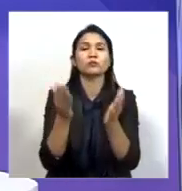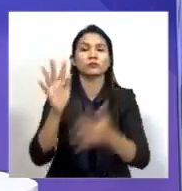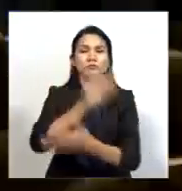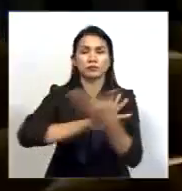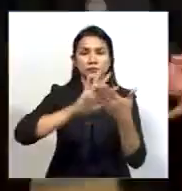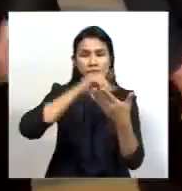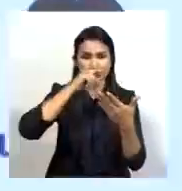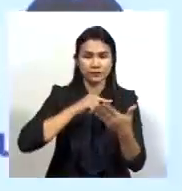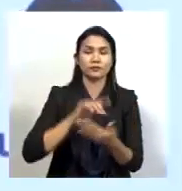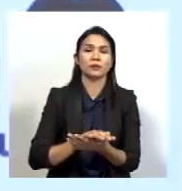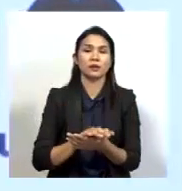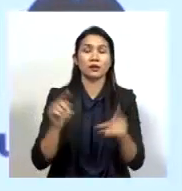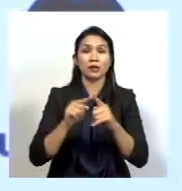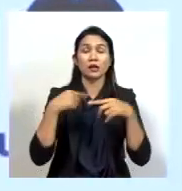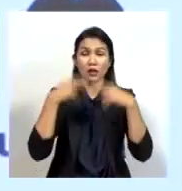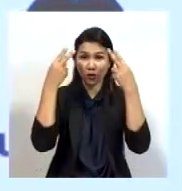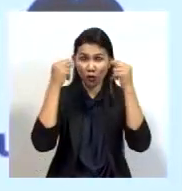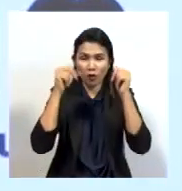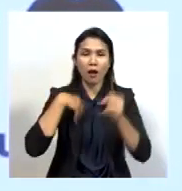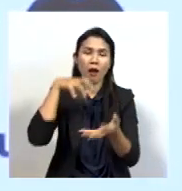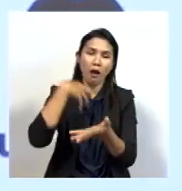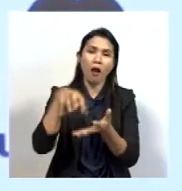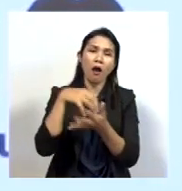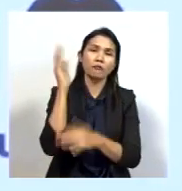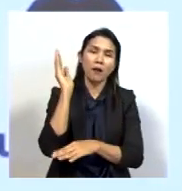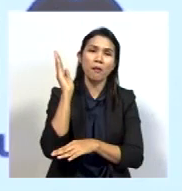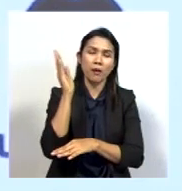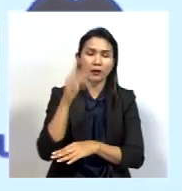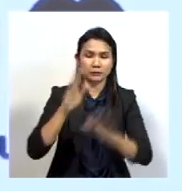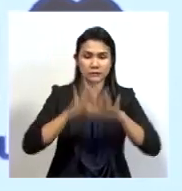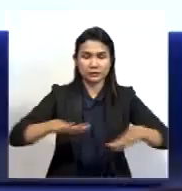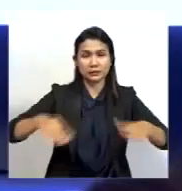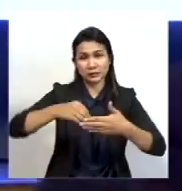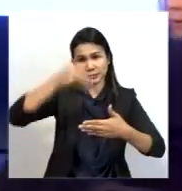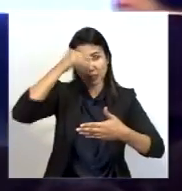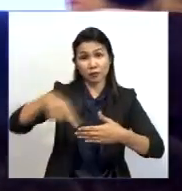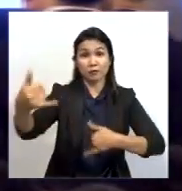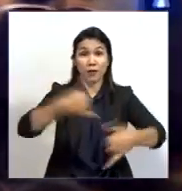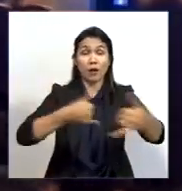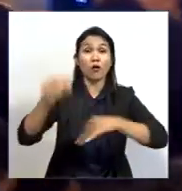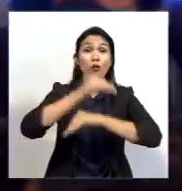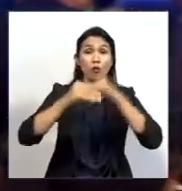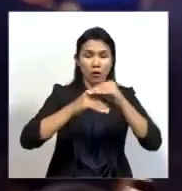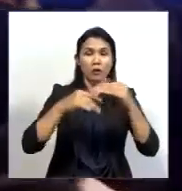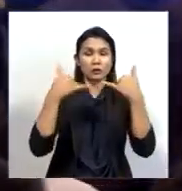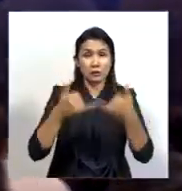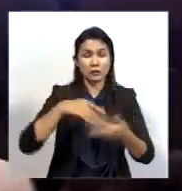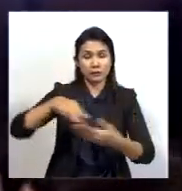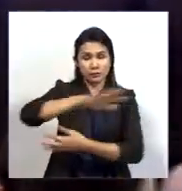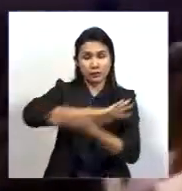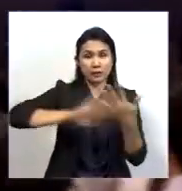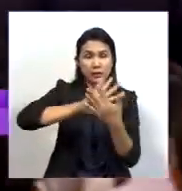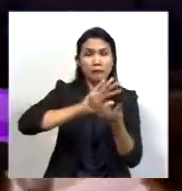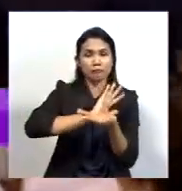พลเอกประยุทธ์จันทร์โอชานายกรัฐมนตรียังได้ให้โอวาทแก่นักศึกษาที่เข้าร่วมโครงการนะคะว่าประเทศกำลังอยู่ในช่วงการเปลี่ยนผ่านทั้งเศรษฐกิ